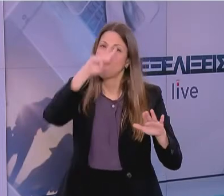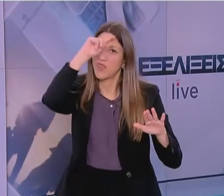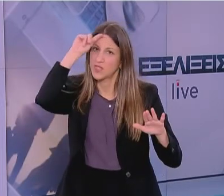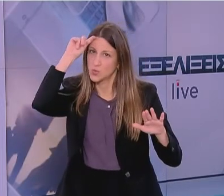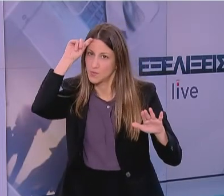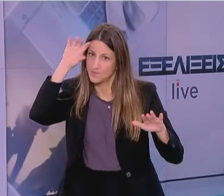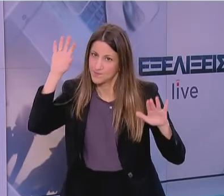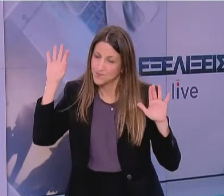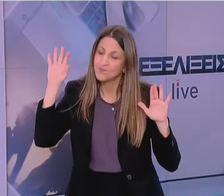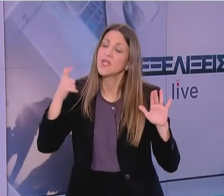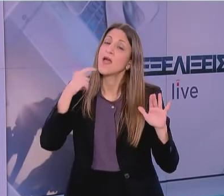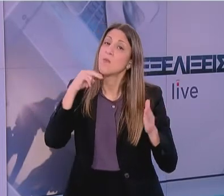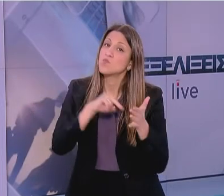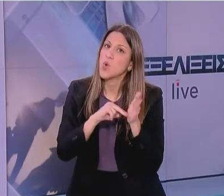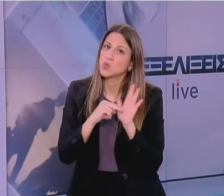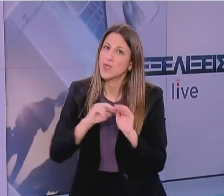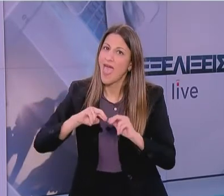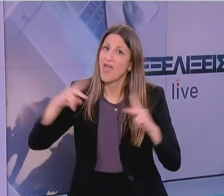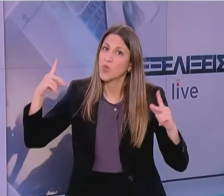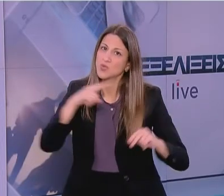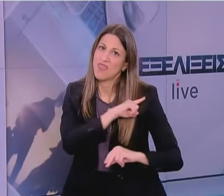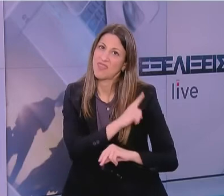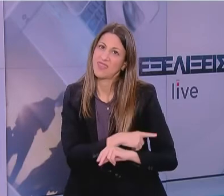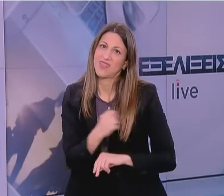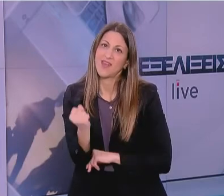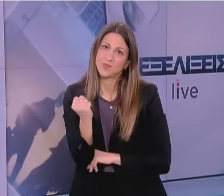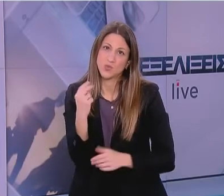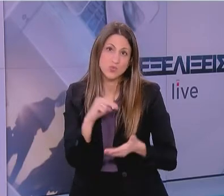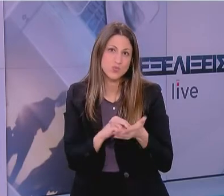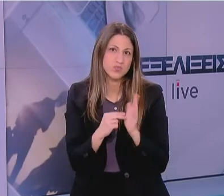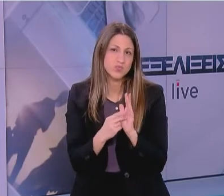κάνουμε είναι να υποτιμήσουμε τον εχθρό που αντιμετωπίζουμε. Γι' αυτό και είναι σημαντικό να